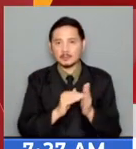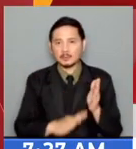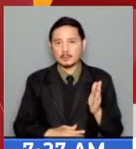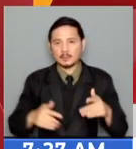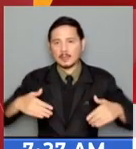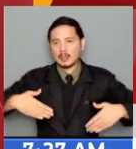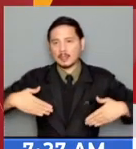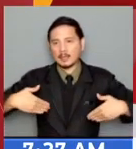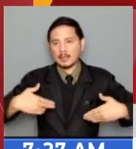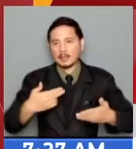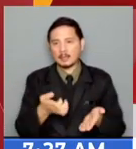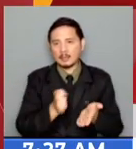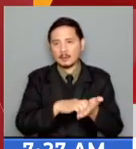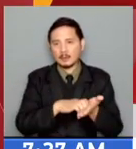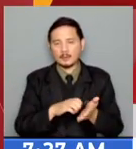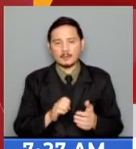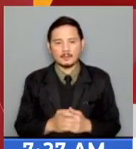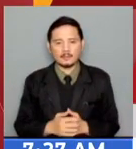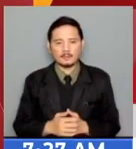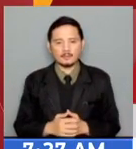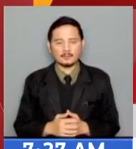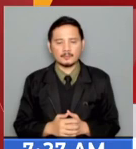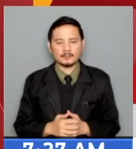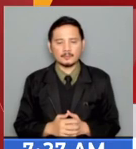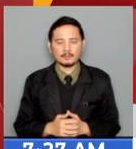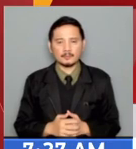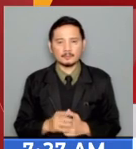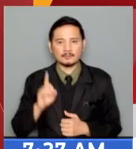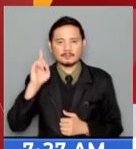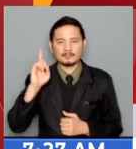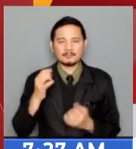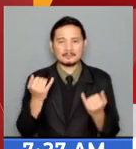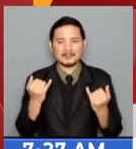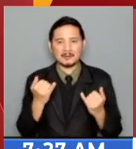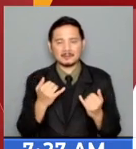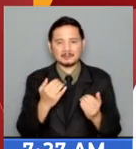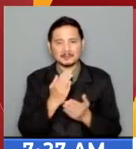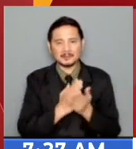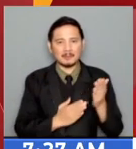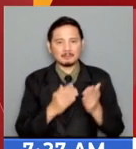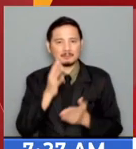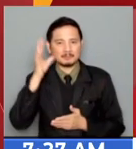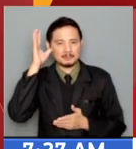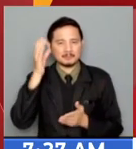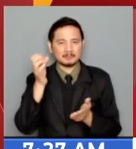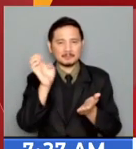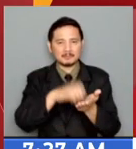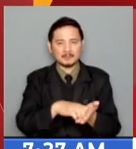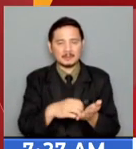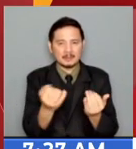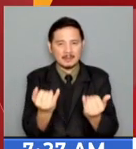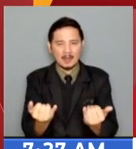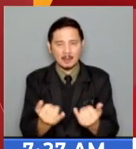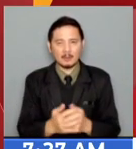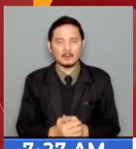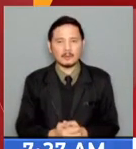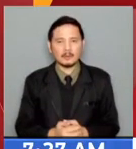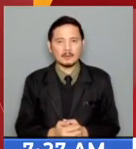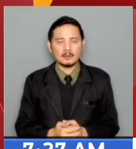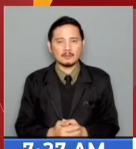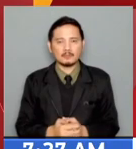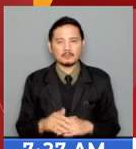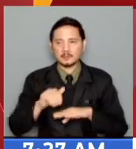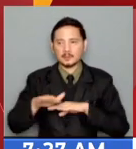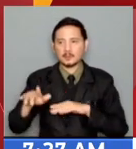pero ngayon pa nag-ano. Kaya ina-address na po namin yung sa guidance. Okay naman po.